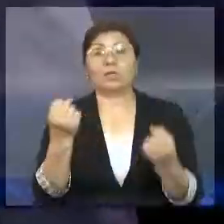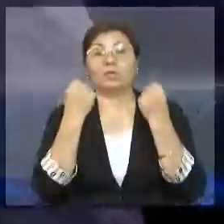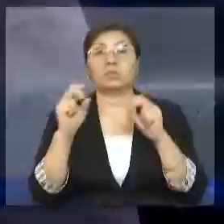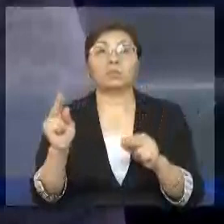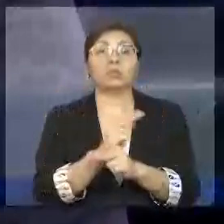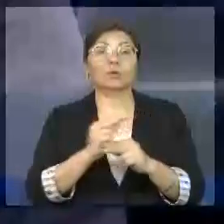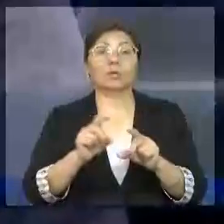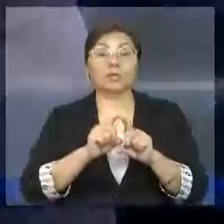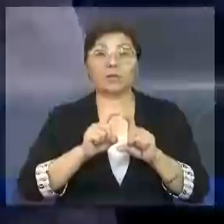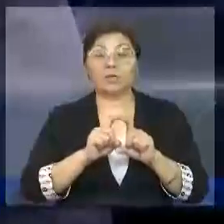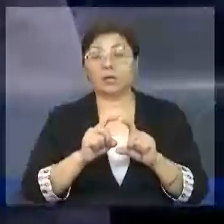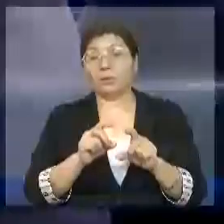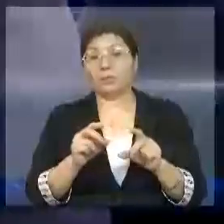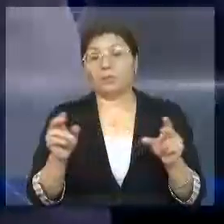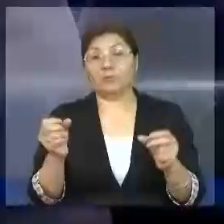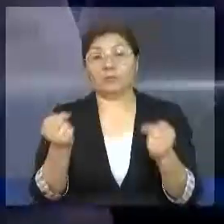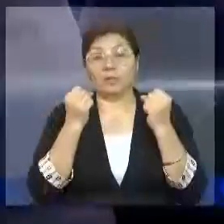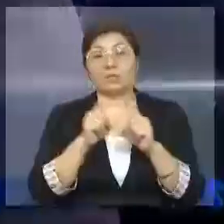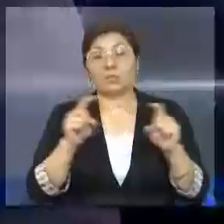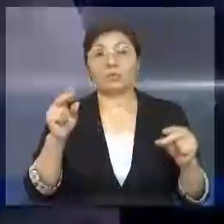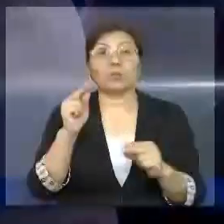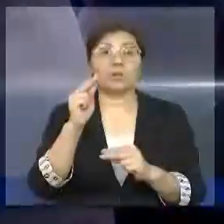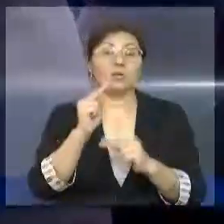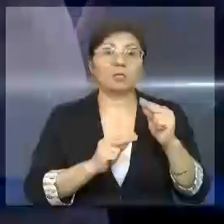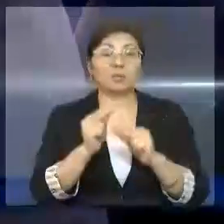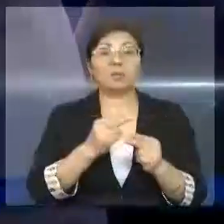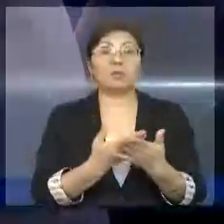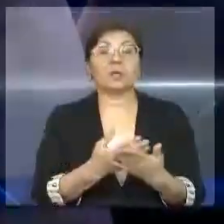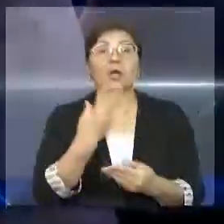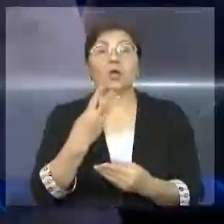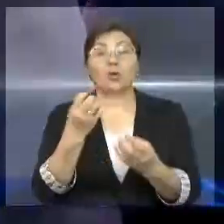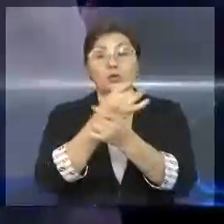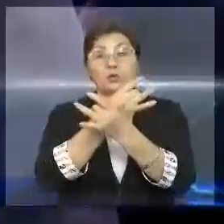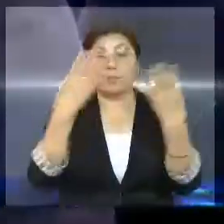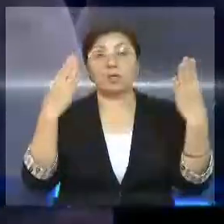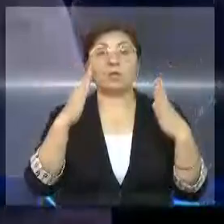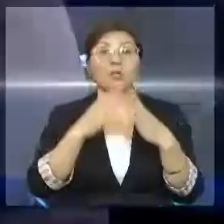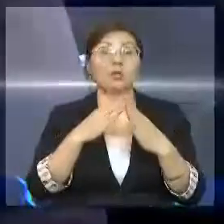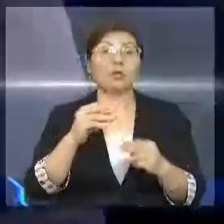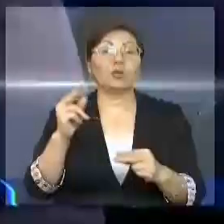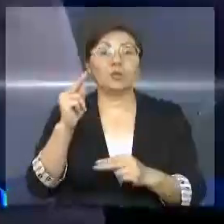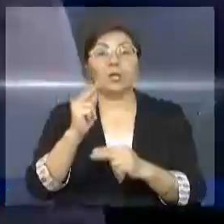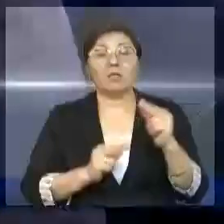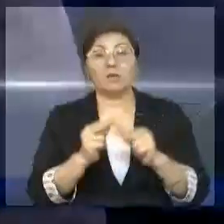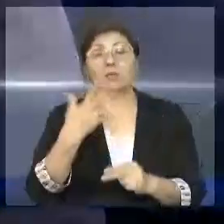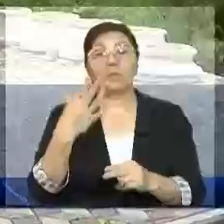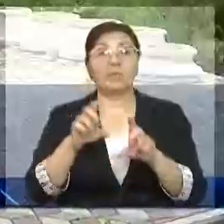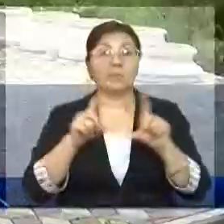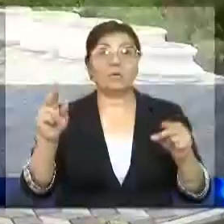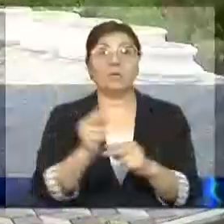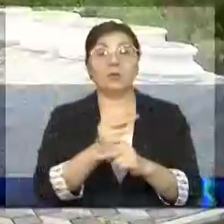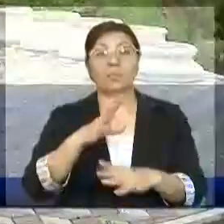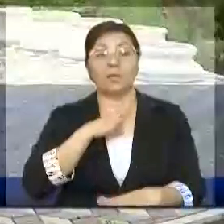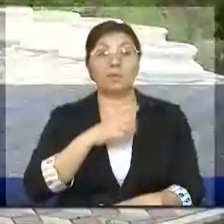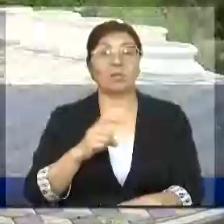салып жатырмыз. Бірі Хромтау қаласында, бірі Қопа ауылында. Үш мәдениет үйінде салып жатырмыз. Бес мектеп күрделі жөндеуден өтті.